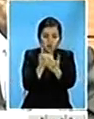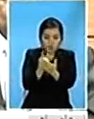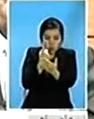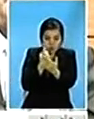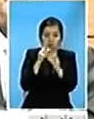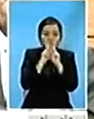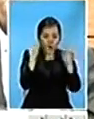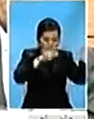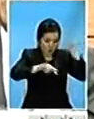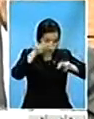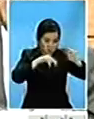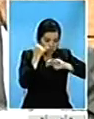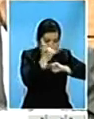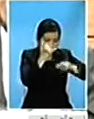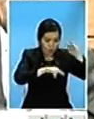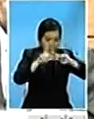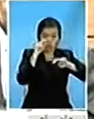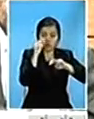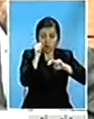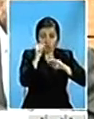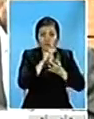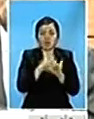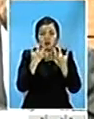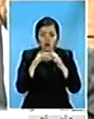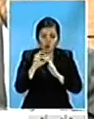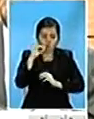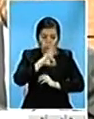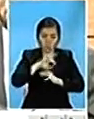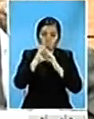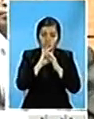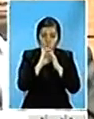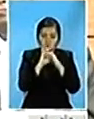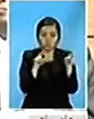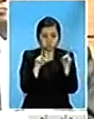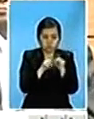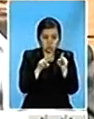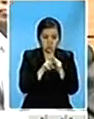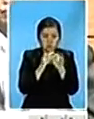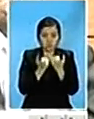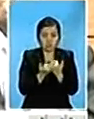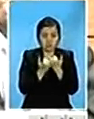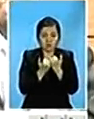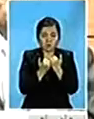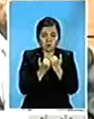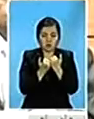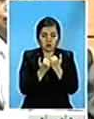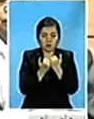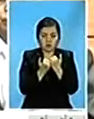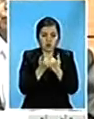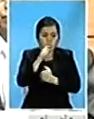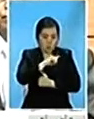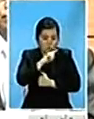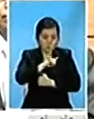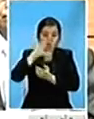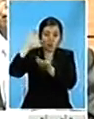ปตรวจสอบแทนเราแต่ที่น่าเป็นห่วงมากกว่านี้นะครับก็คือภาระที่จะเกิดขึ้นในงบประมาณ